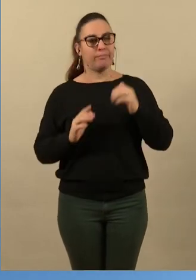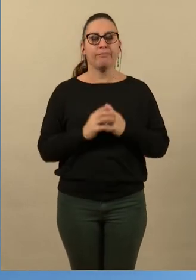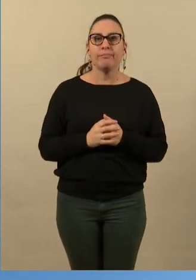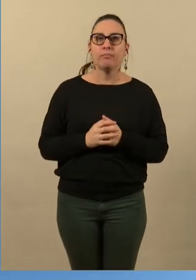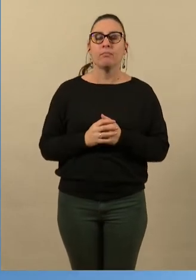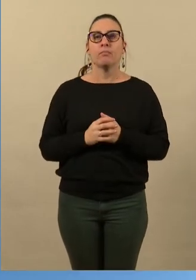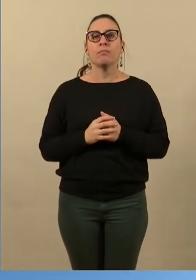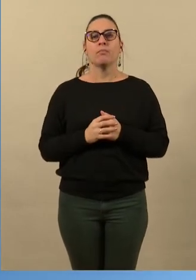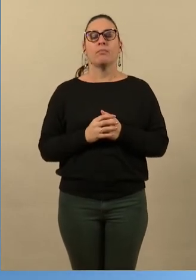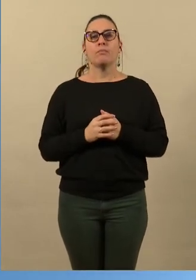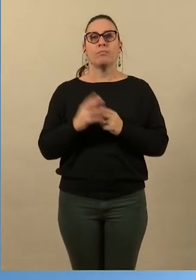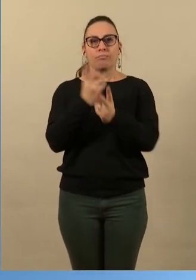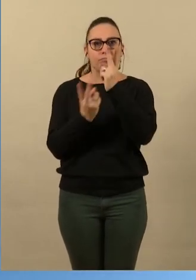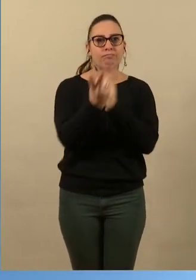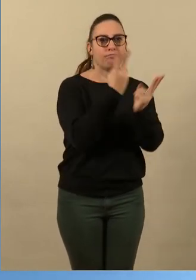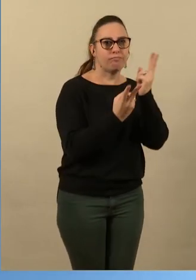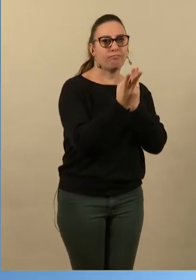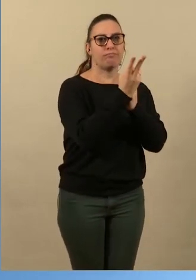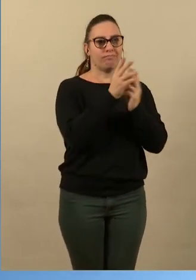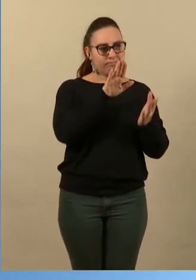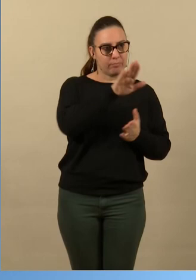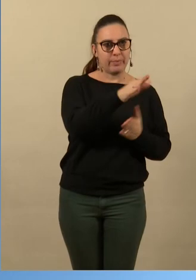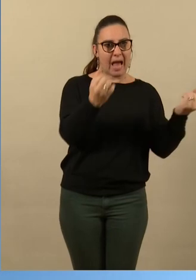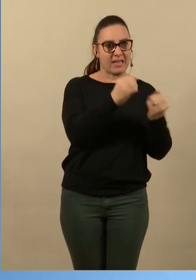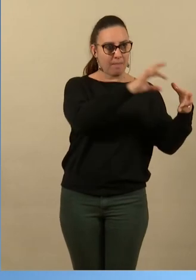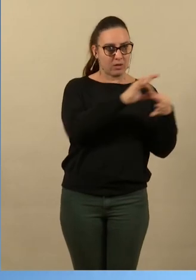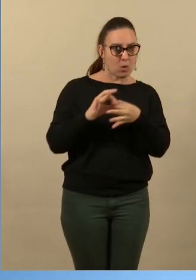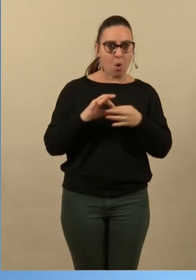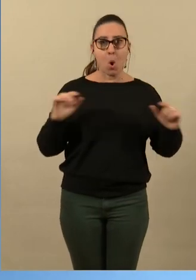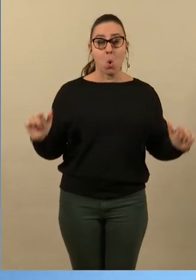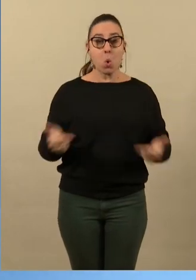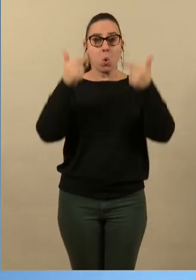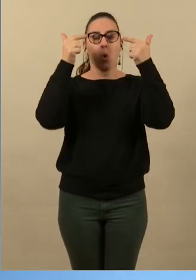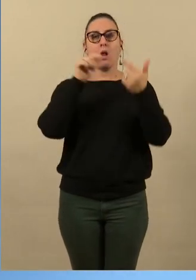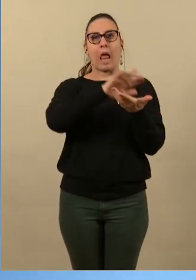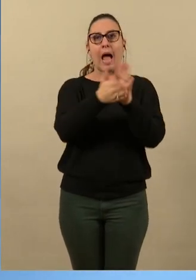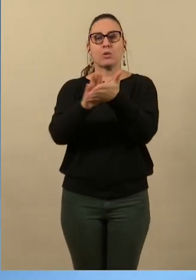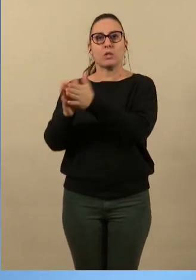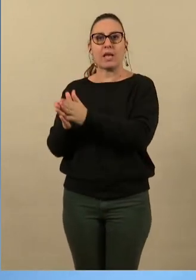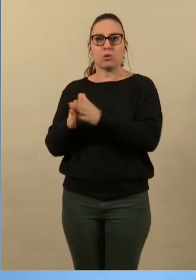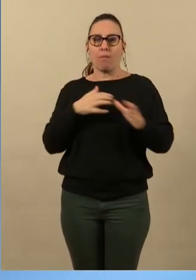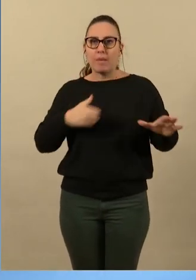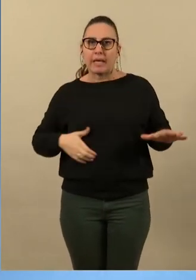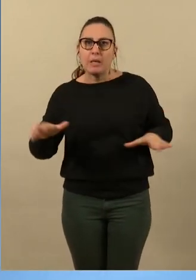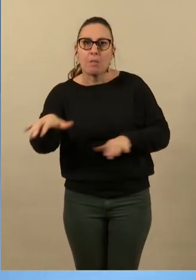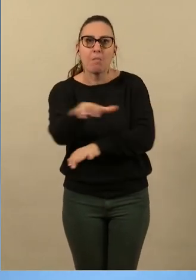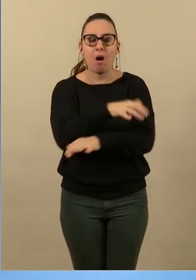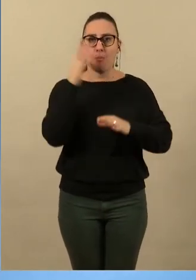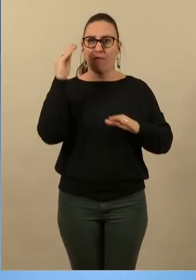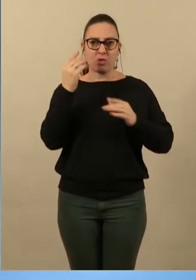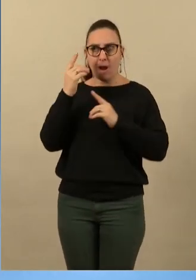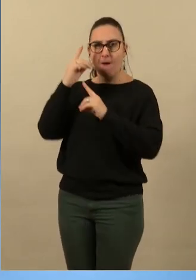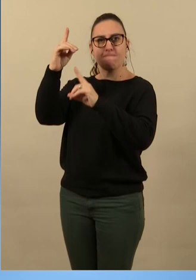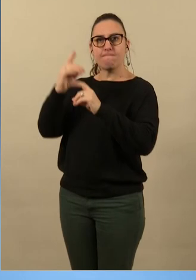concerné avec les représentants représentantes de la filière animation il a déclenché une vivreaction des associations de collectivités et de professionnels il